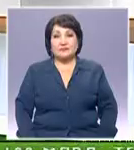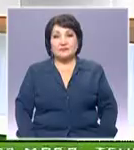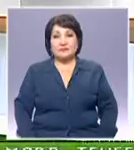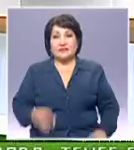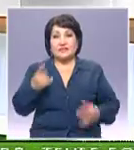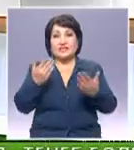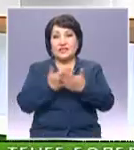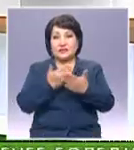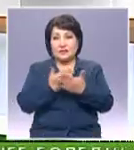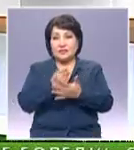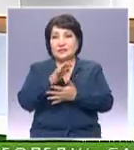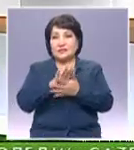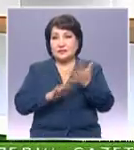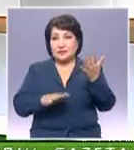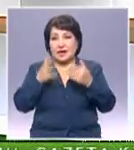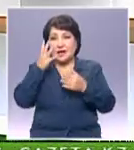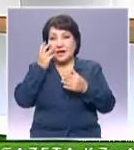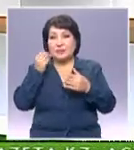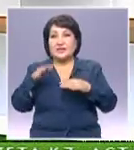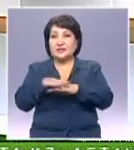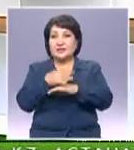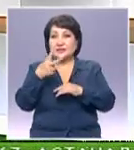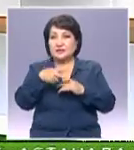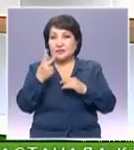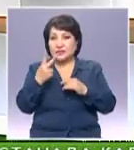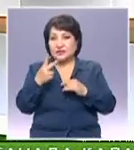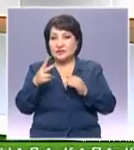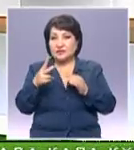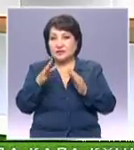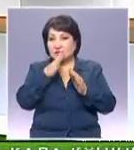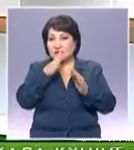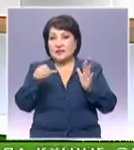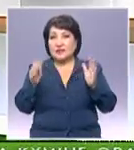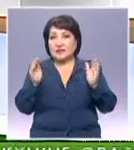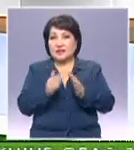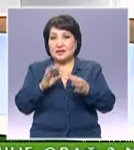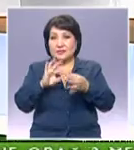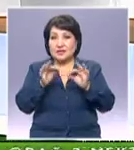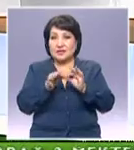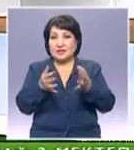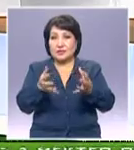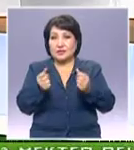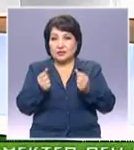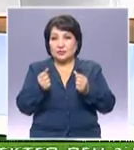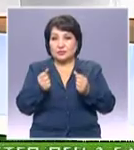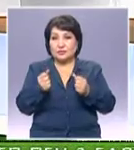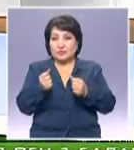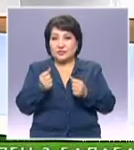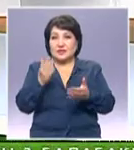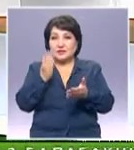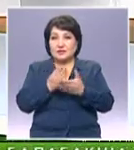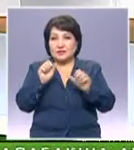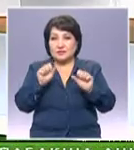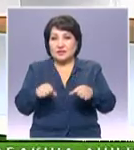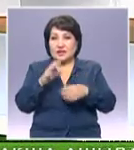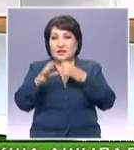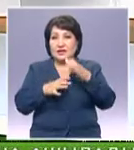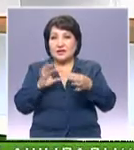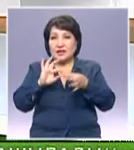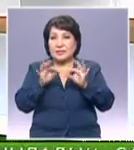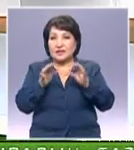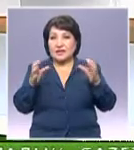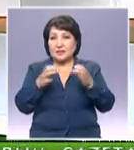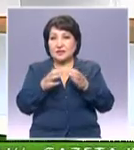Эфирде жаңалықтар біз жалғастырамыз. Алматының 2022 жылғы қысқа олимпиаданы қабылдауда қарымы мақты. Халықаралық олимпиада